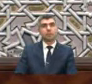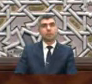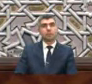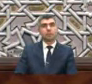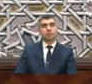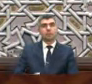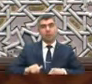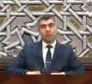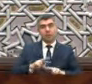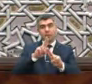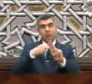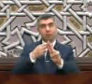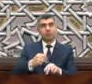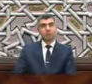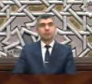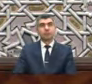لا يبدو. تفضل سيد الوزير.